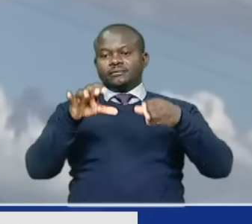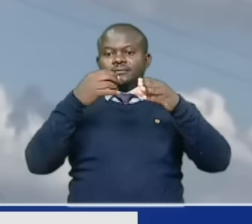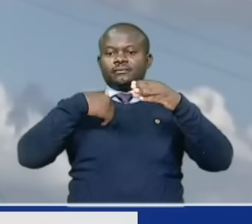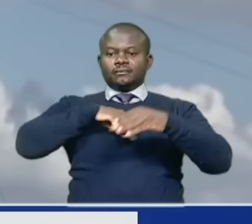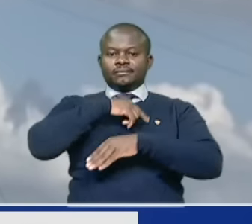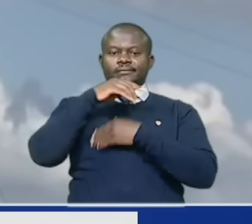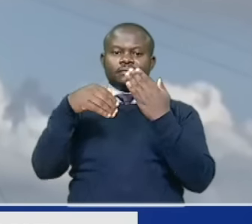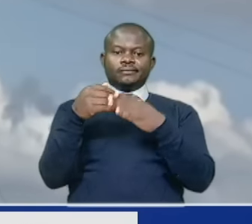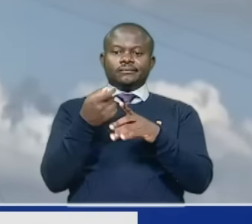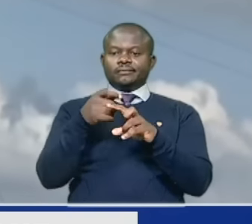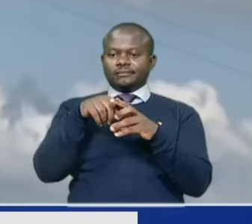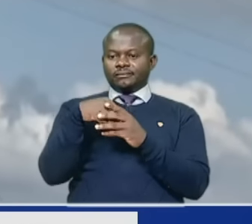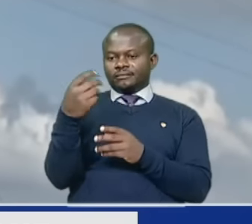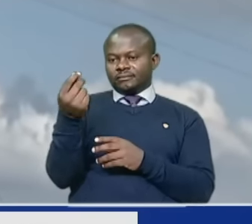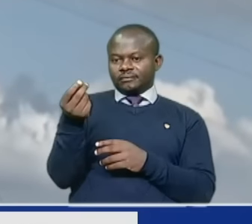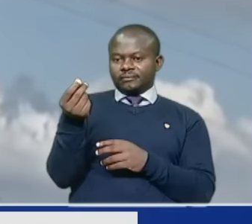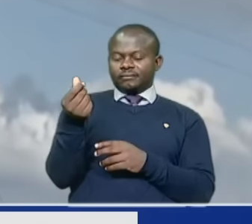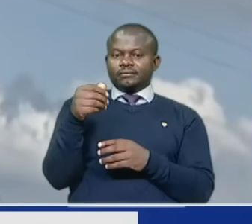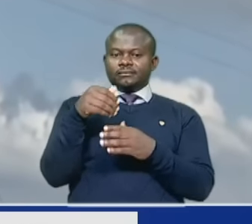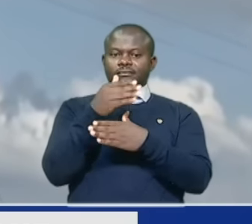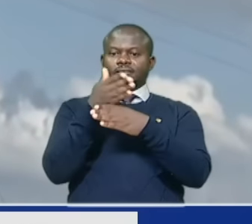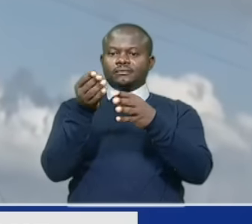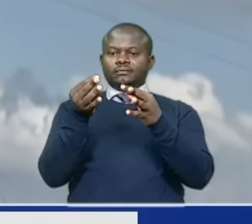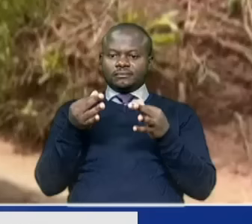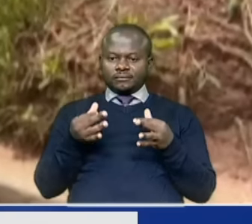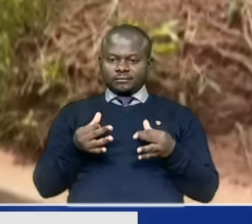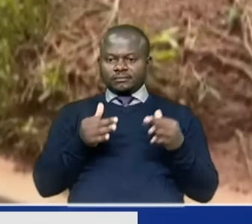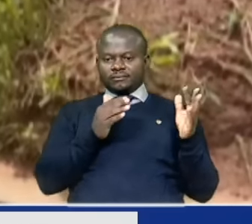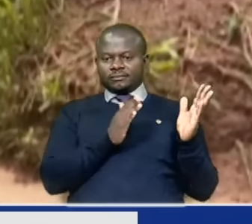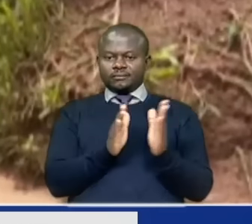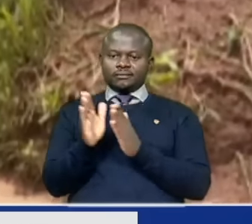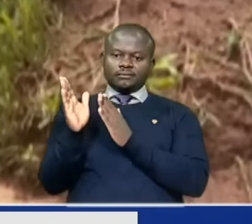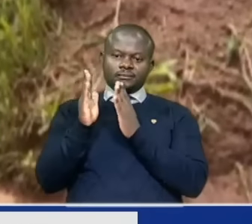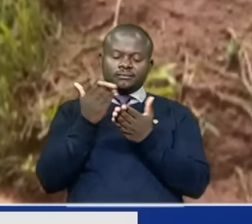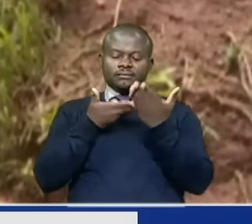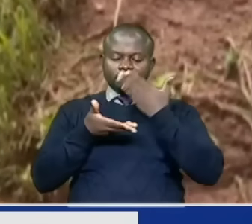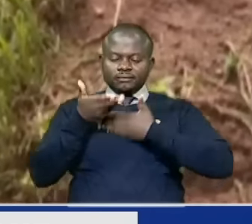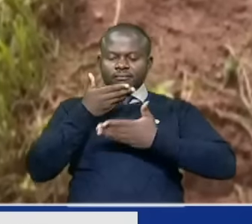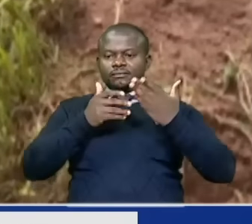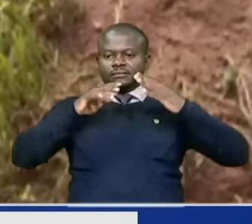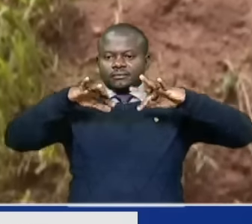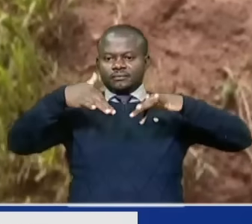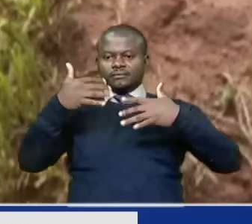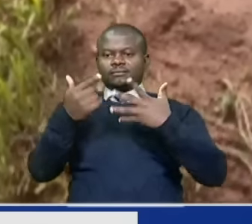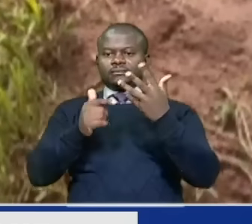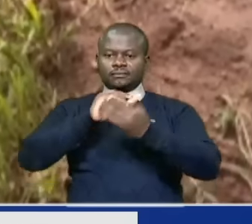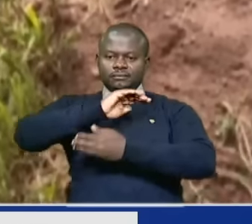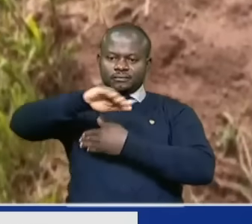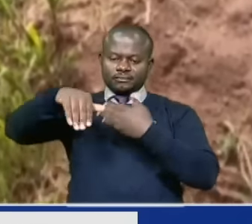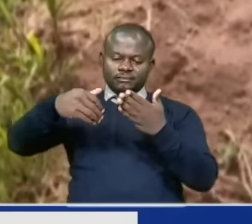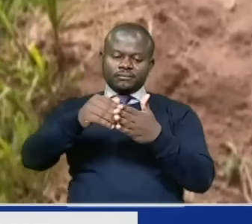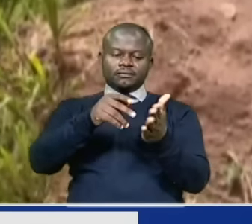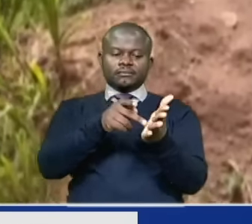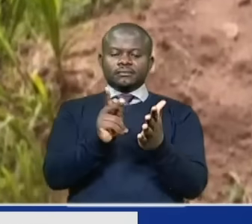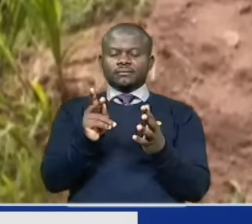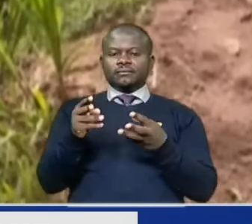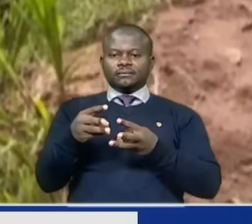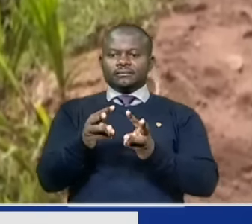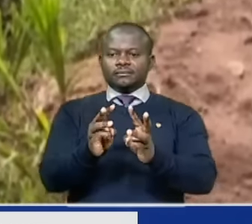dukura amafaranga ni muri minisiteri y'imari n'igenamigambi tuganira uburyo ibintu byose byishyurwa ku